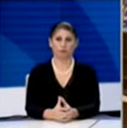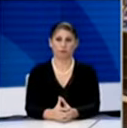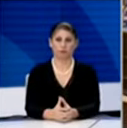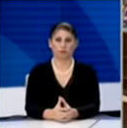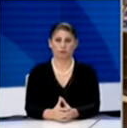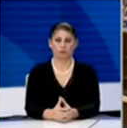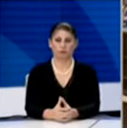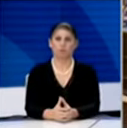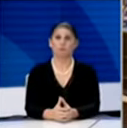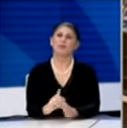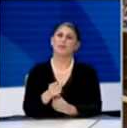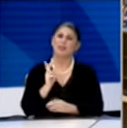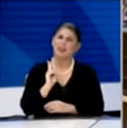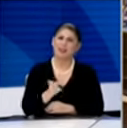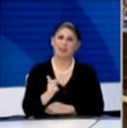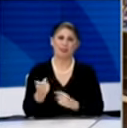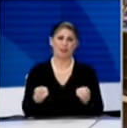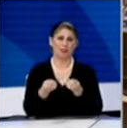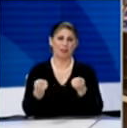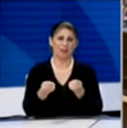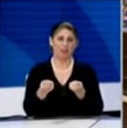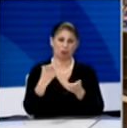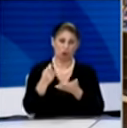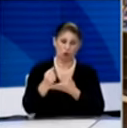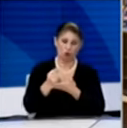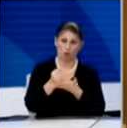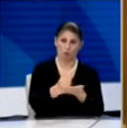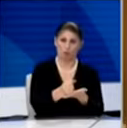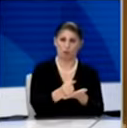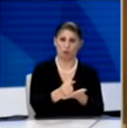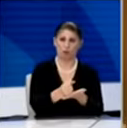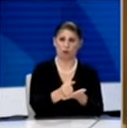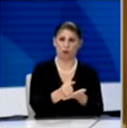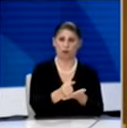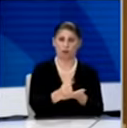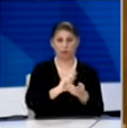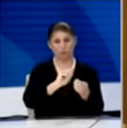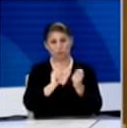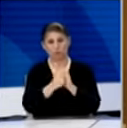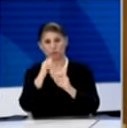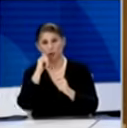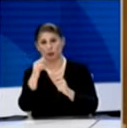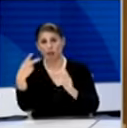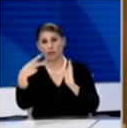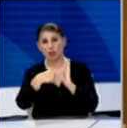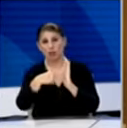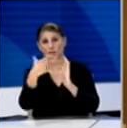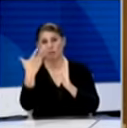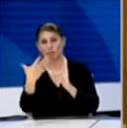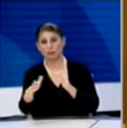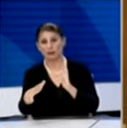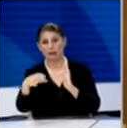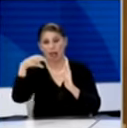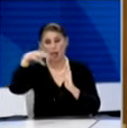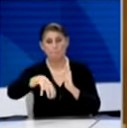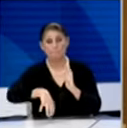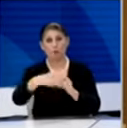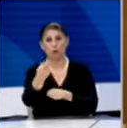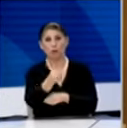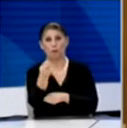ότι είναι κακή χρήση των πόρων το να μονιμοποιήσει 2.500